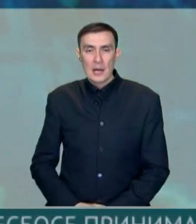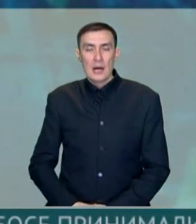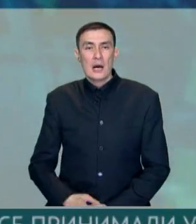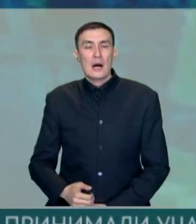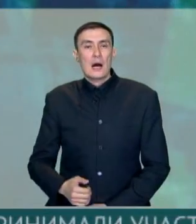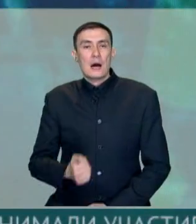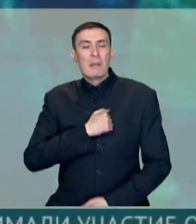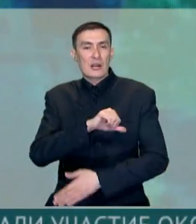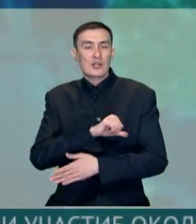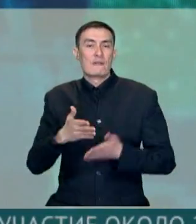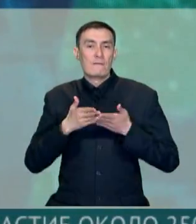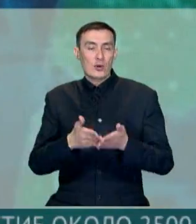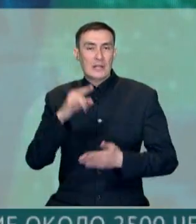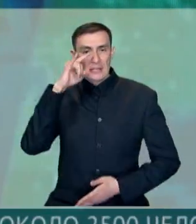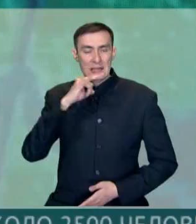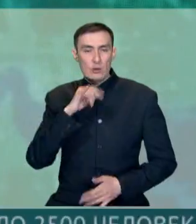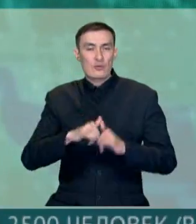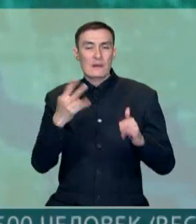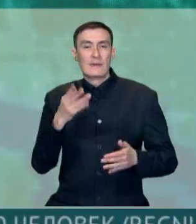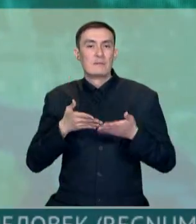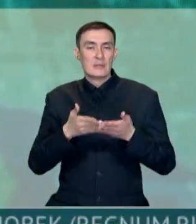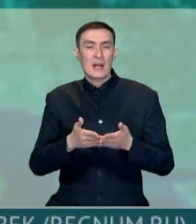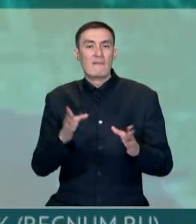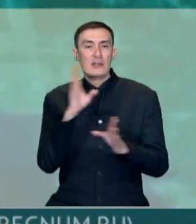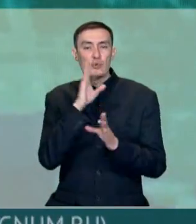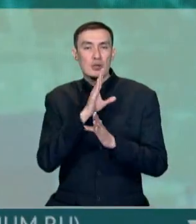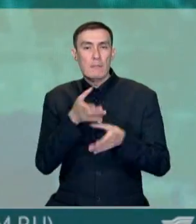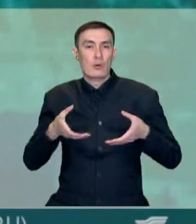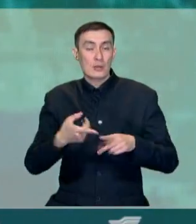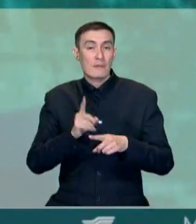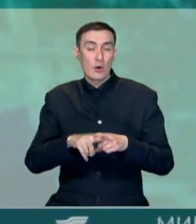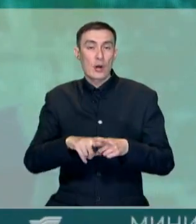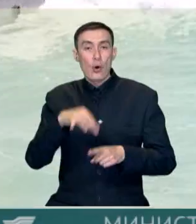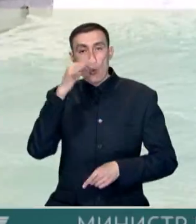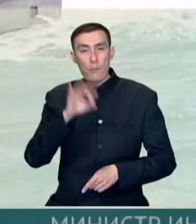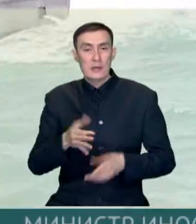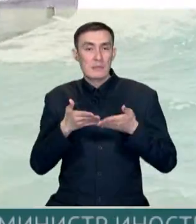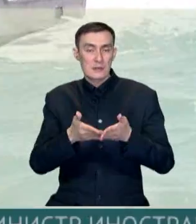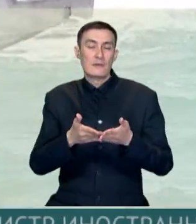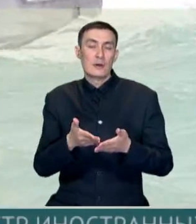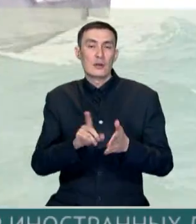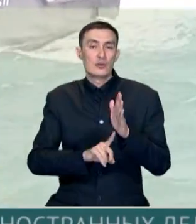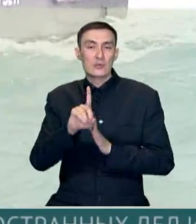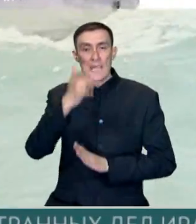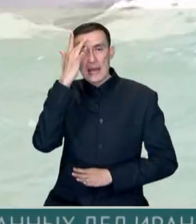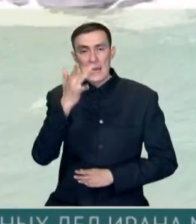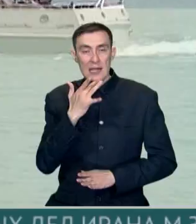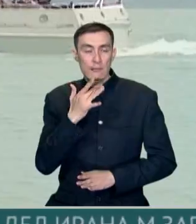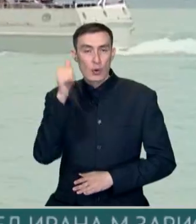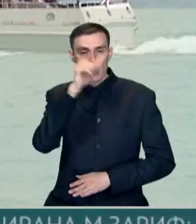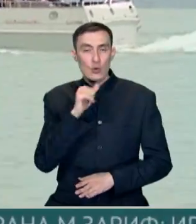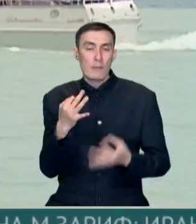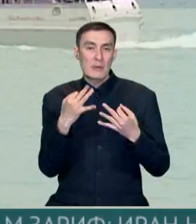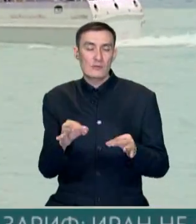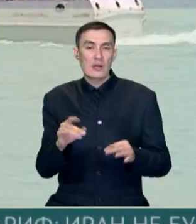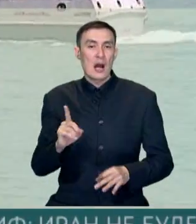Пограничный флот Казахстана пополнится 2 судами на воздушной подушке. Первые опытные образцы поступят на службу уже летом этого года. Они